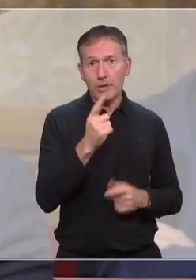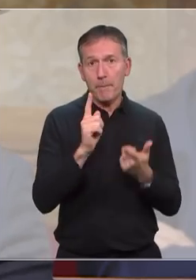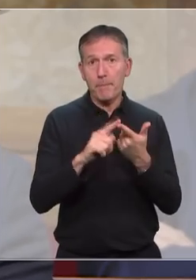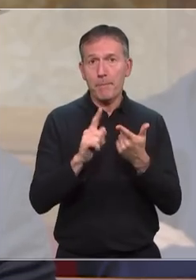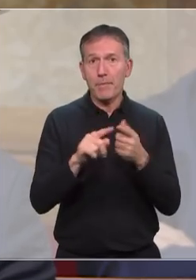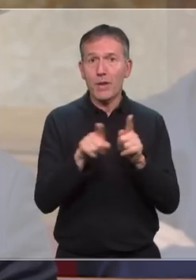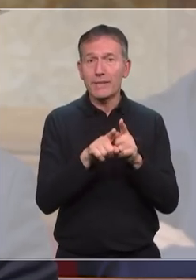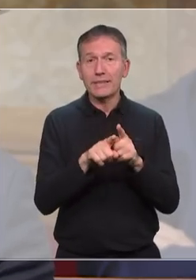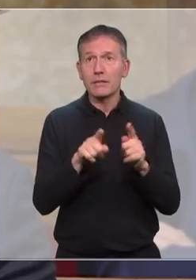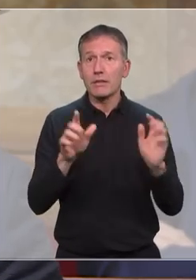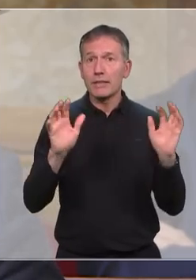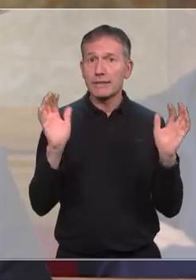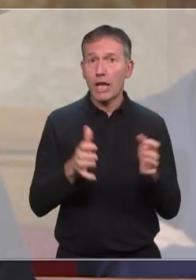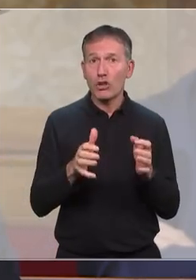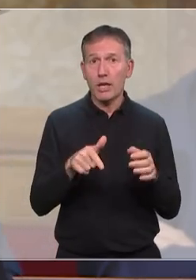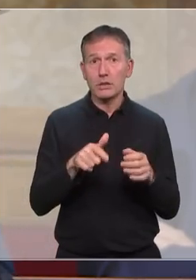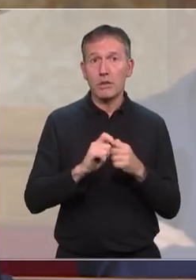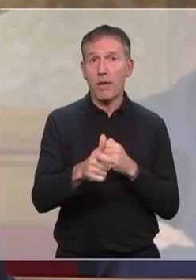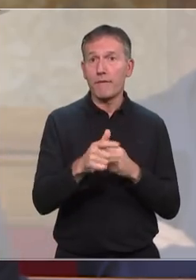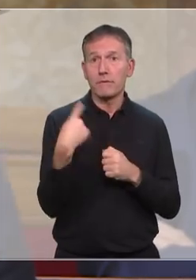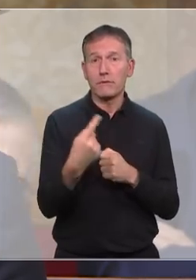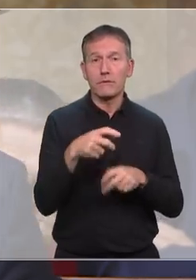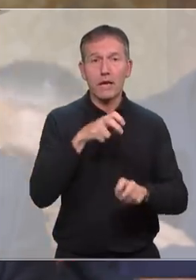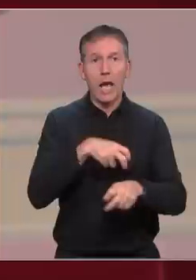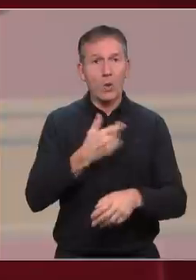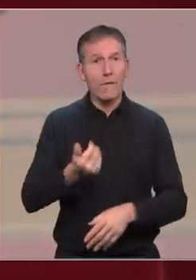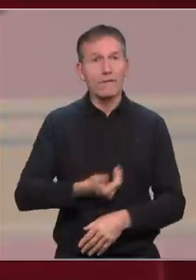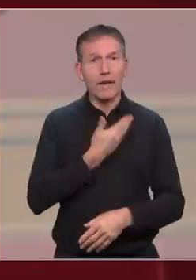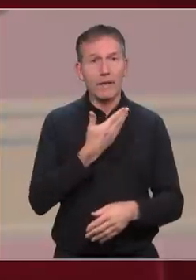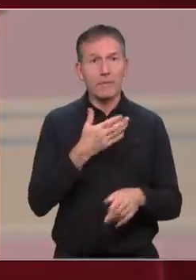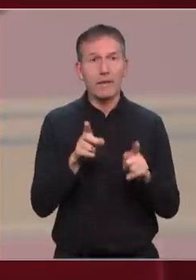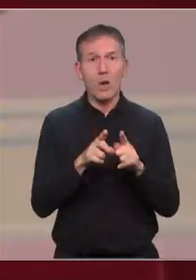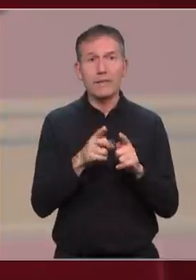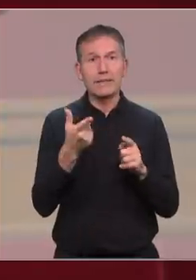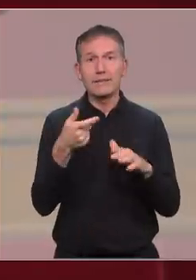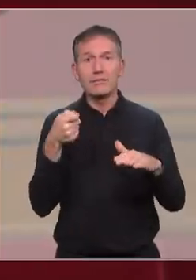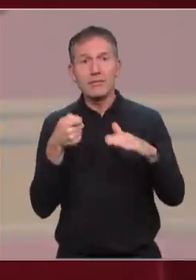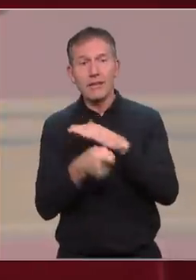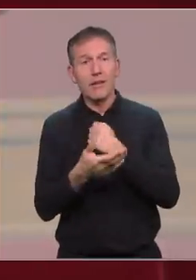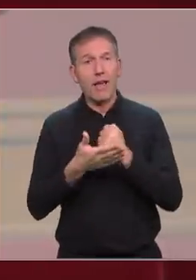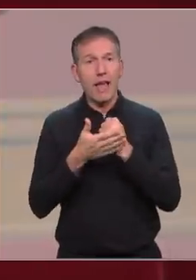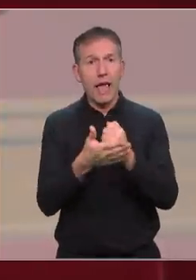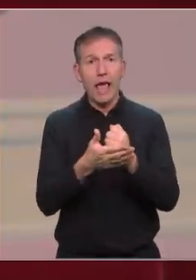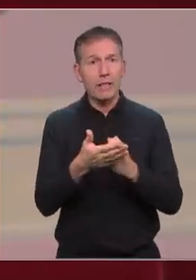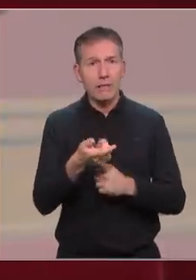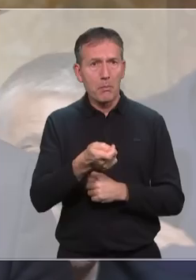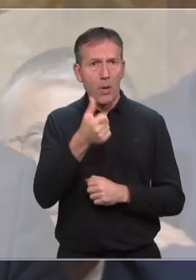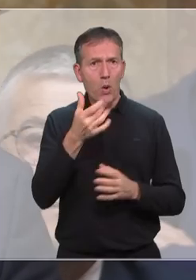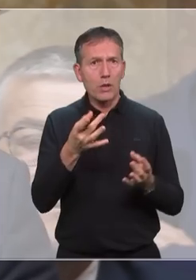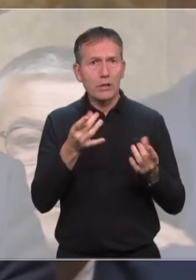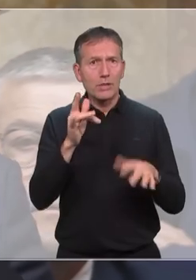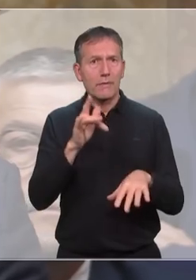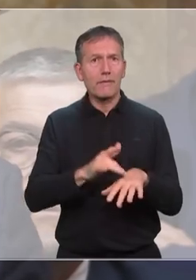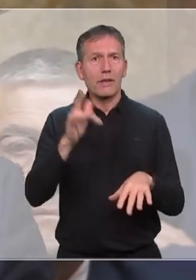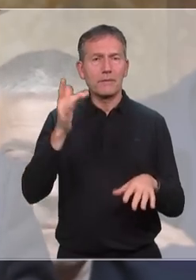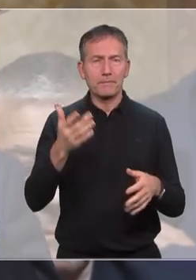la question de la sécheresse qui impacte nos agriculteurs et sur les questions d'aide pour les herbes qui restent relativement fragiles. Du coup,